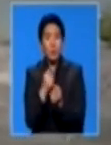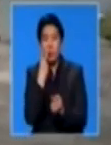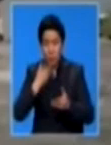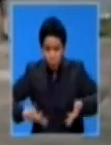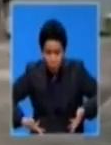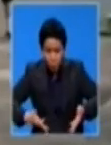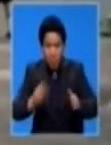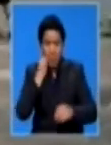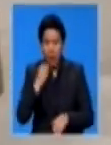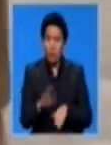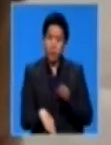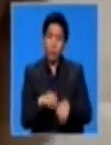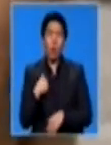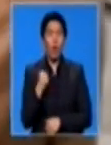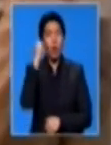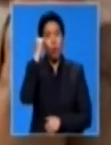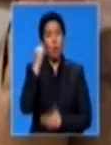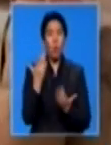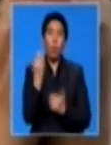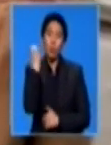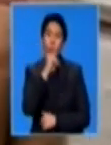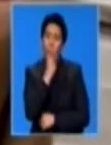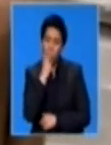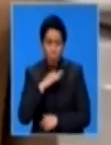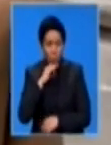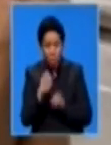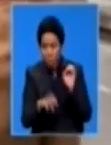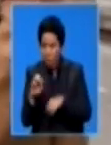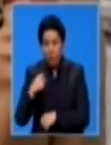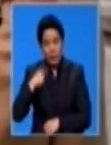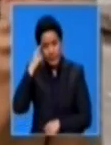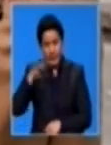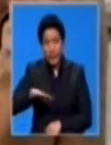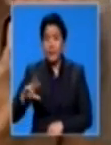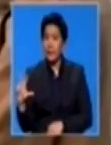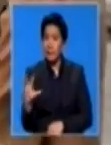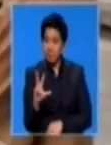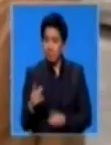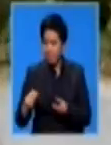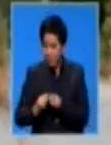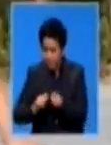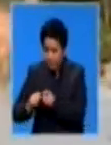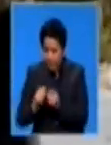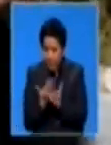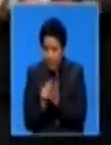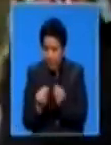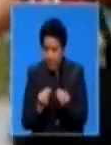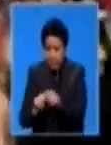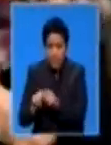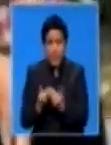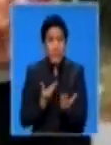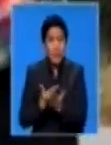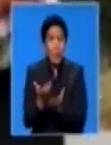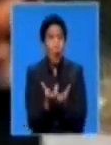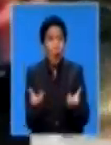นที่ตนต้องเดินไปรอรถโรงเรียนทุกวันนั้นสกปรกเยาวชน3คนนี้จึงรวมเงินค่าขนมกันเพื่อซื้ออุป